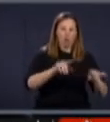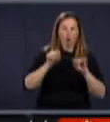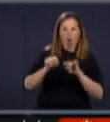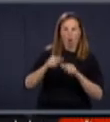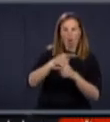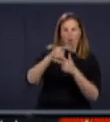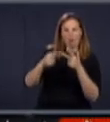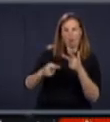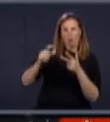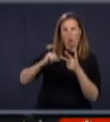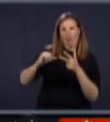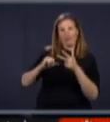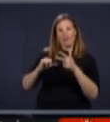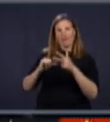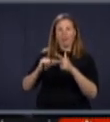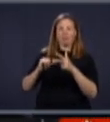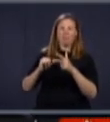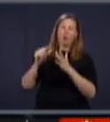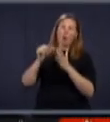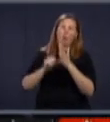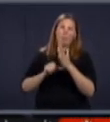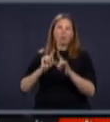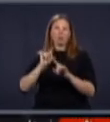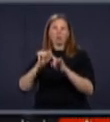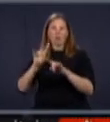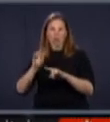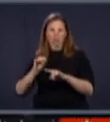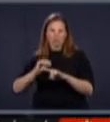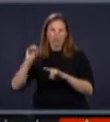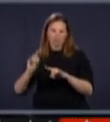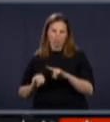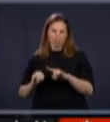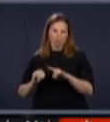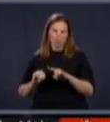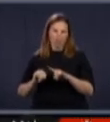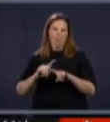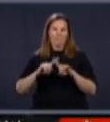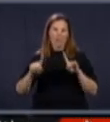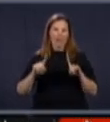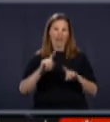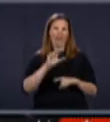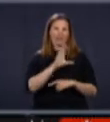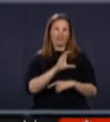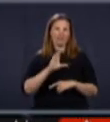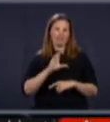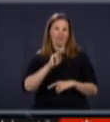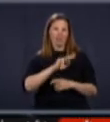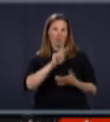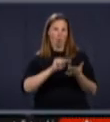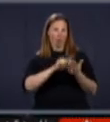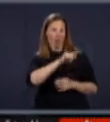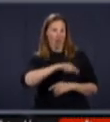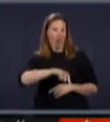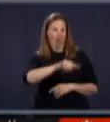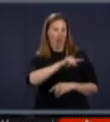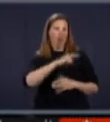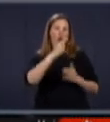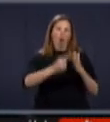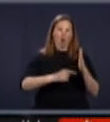vers le 70 % de reprise. Pour ce qui est de la communauté métropolitaine de Montréal, la reprise va se faire plus